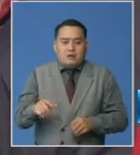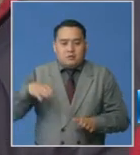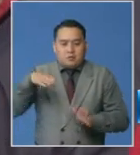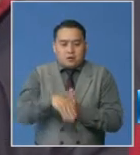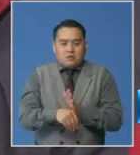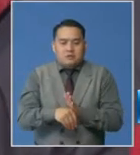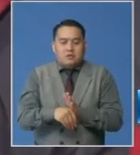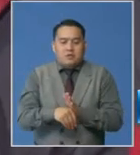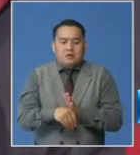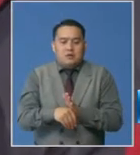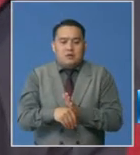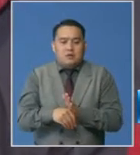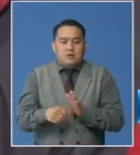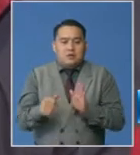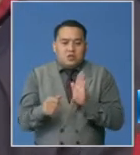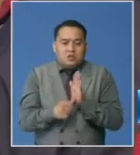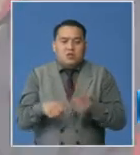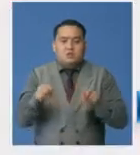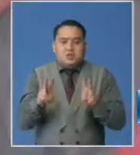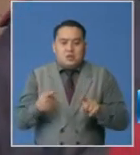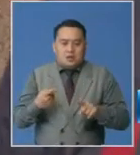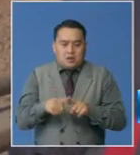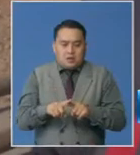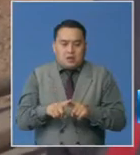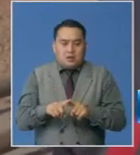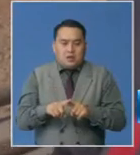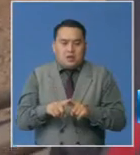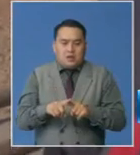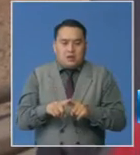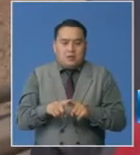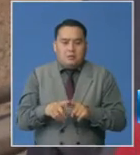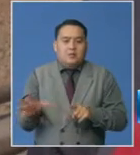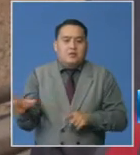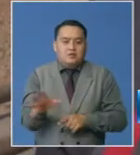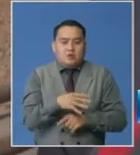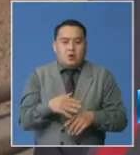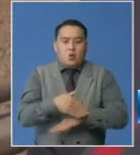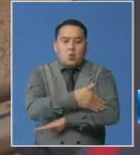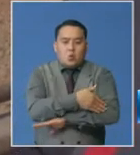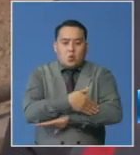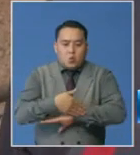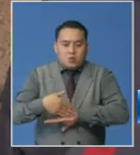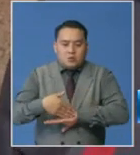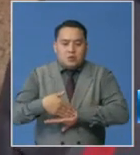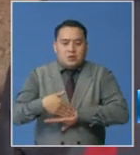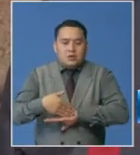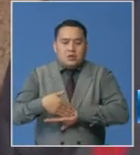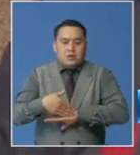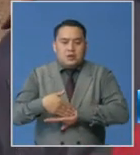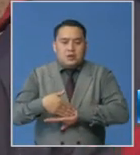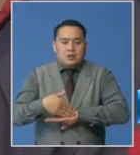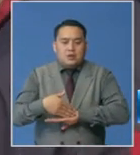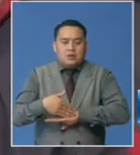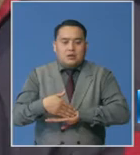задействовано, 6 единиц техники. Мы сейчас вся уличная